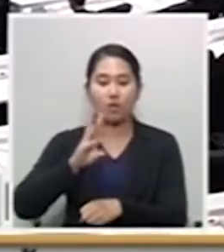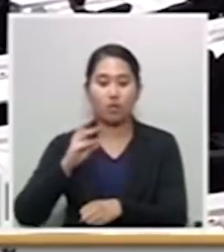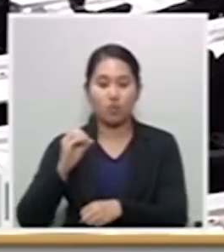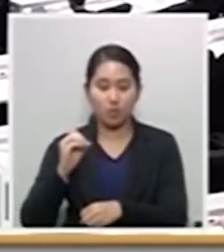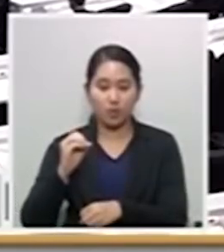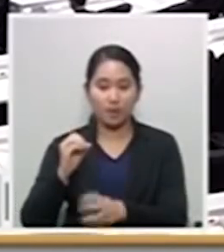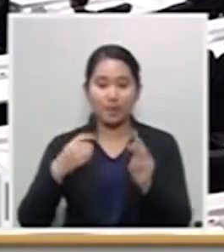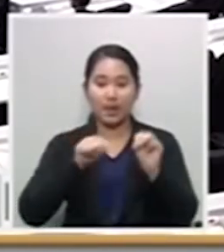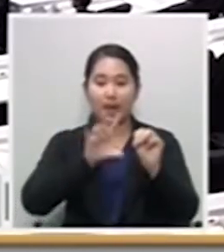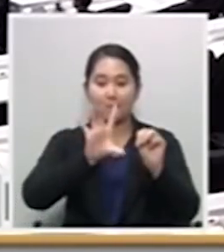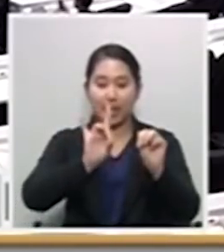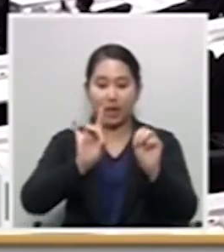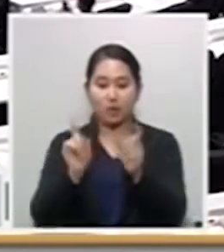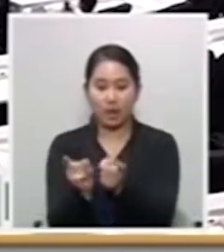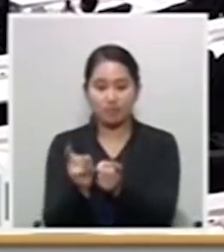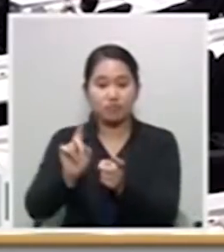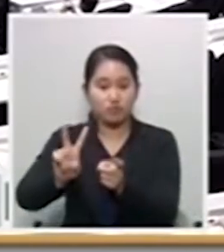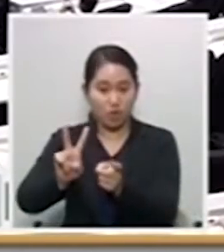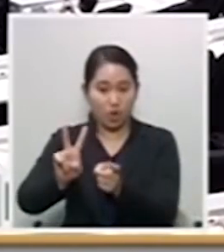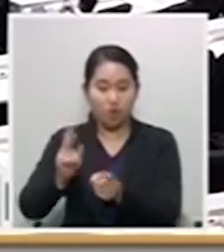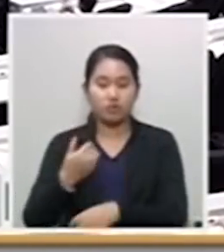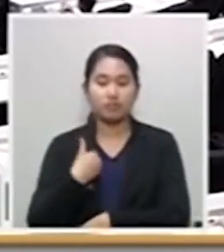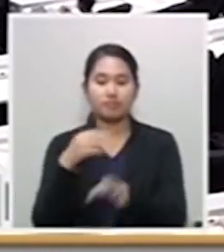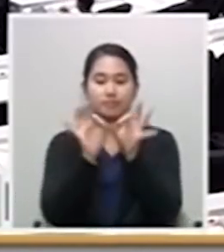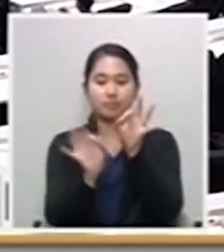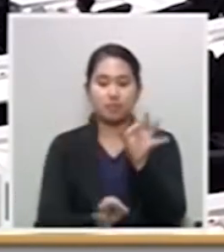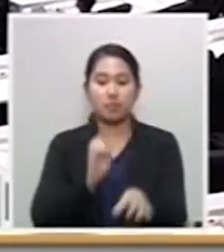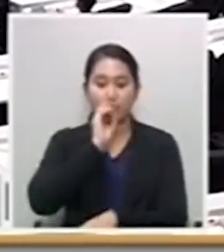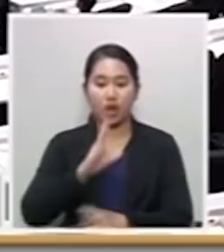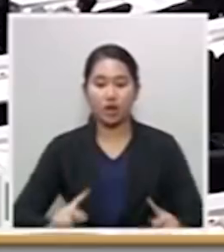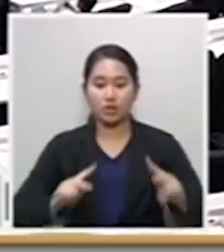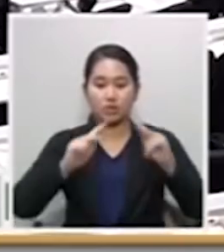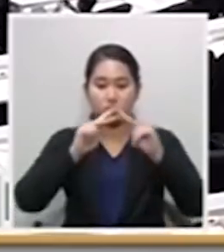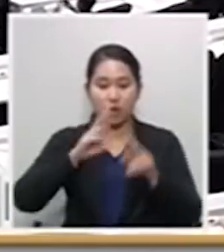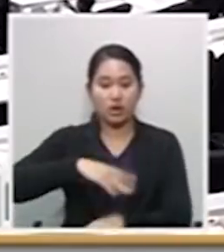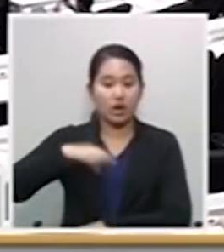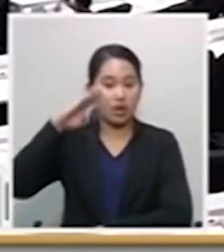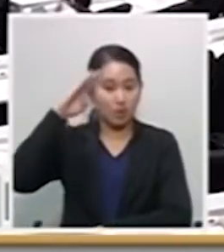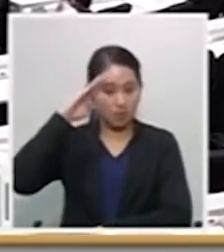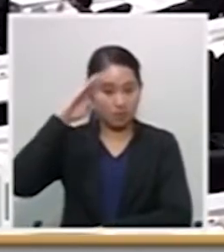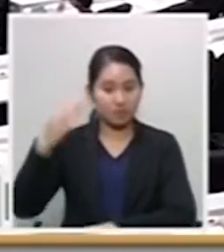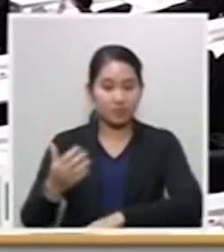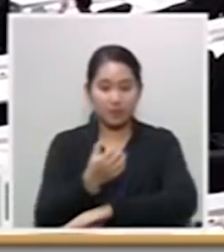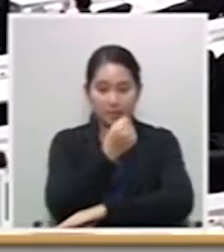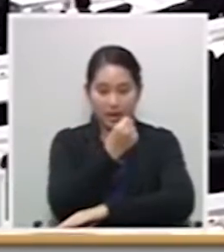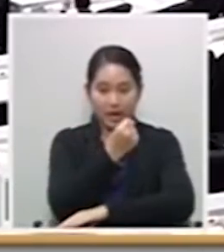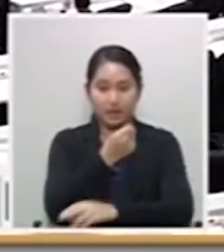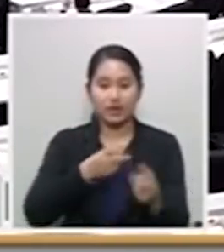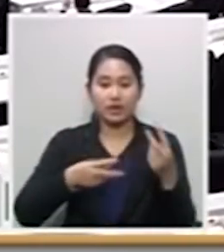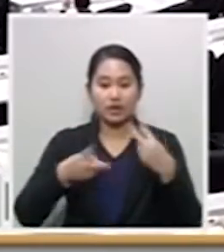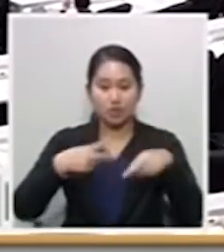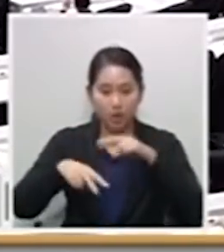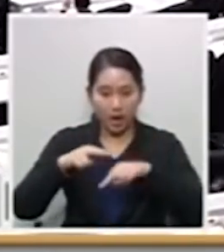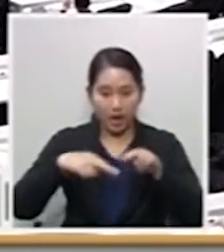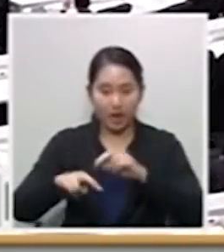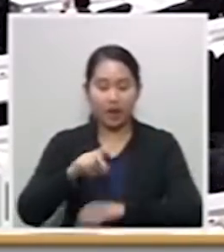มาตรา8วงเล็บ2ยืนยันไว้ครับว่ากระทรวงกลาโหมมีอำนาจหน้าที่พิทักษ์รักษาปก